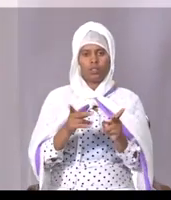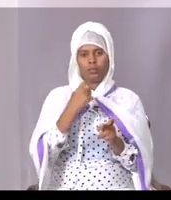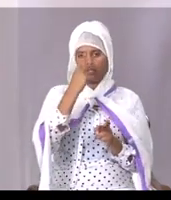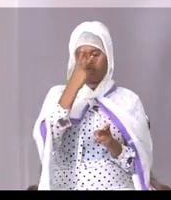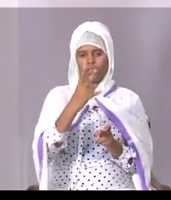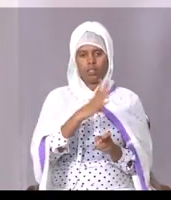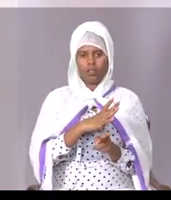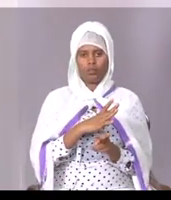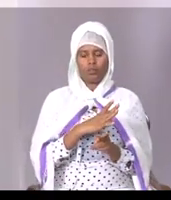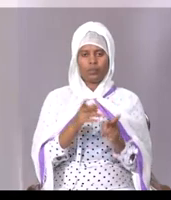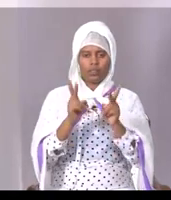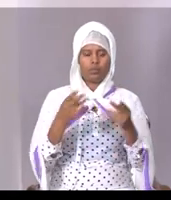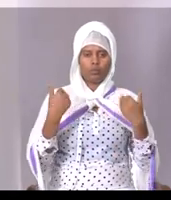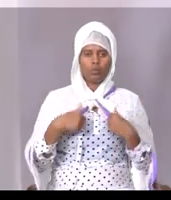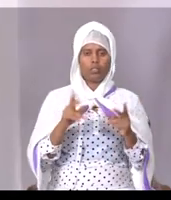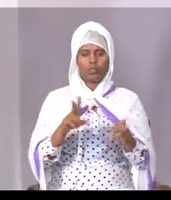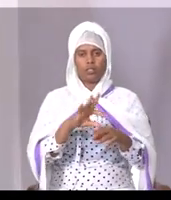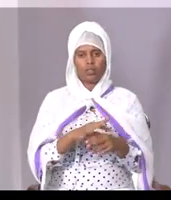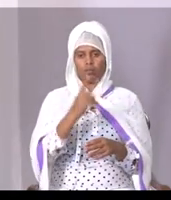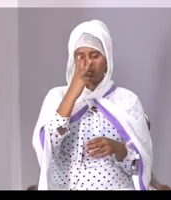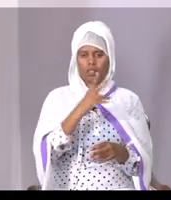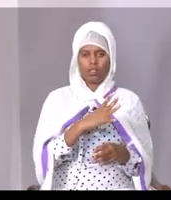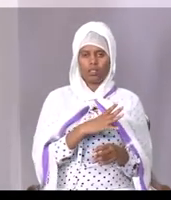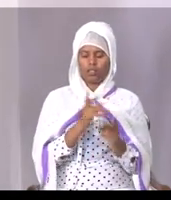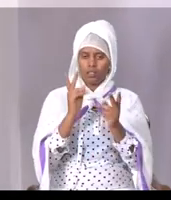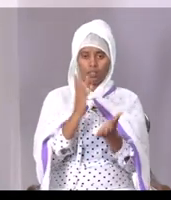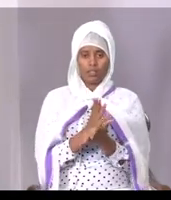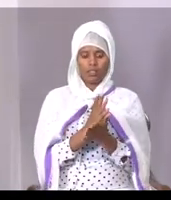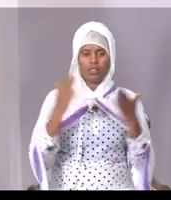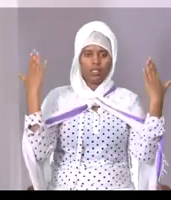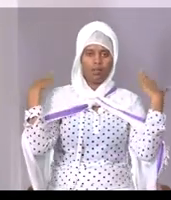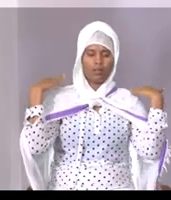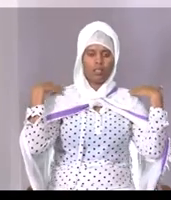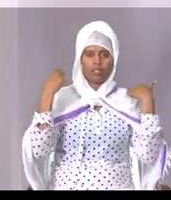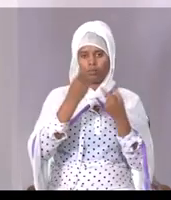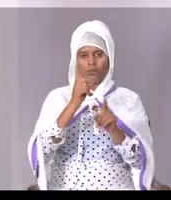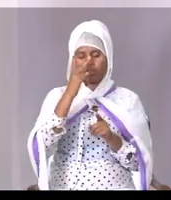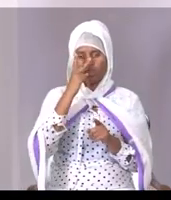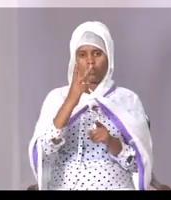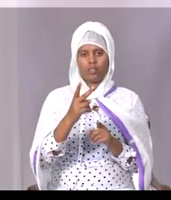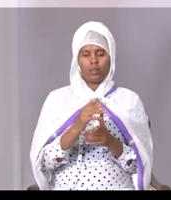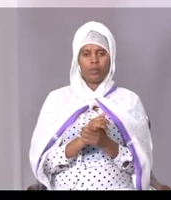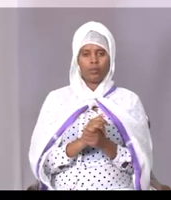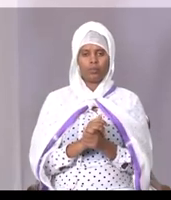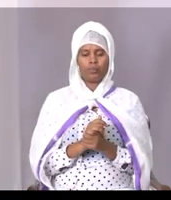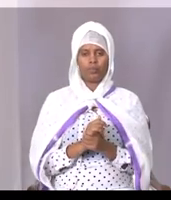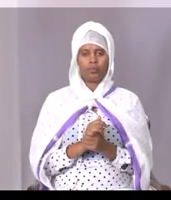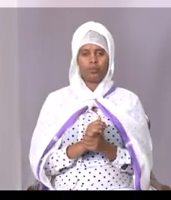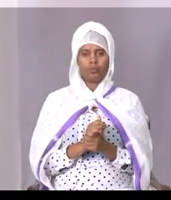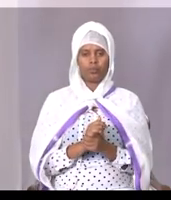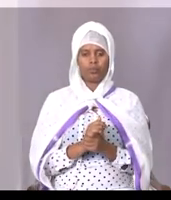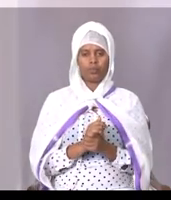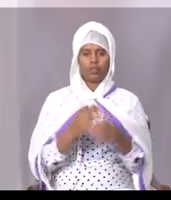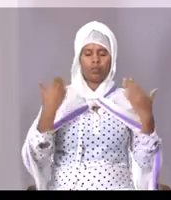كرستوس كمزيلنا نرينا ولا زعاب حجي كمز موتن كمز حمامن يغلصلنا لك ناي ملائكتكوا هق احيتكم ملائكتكوا